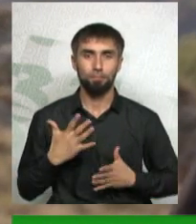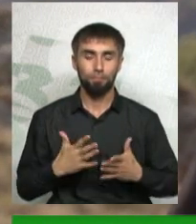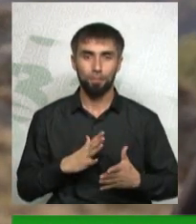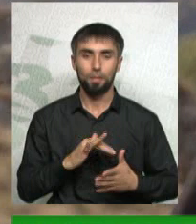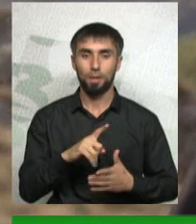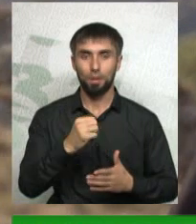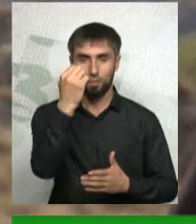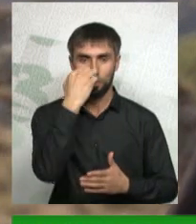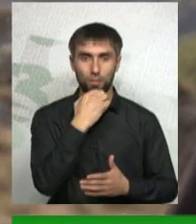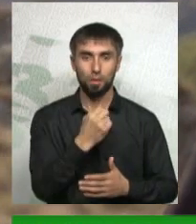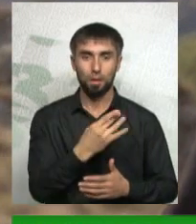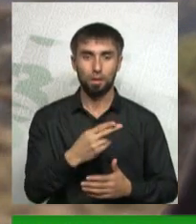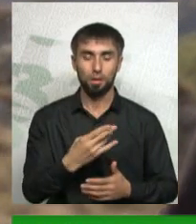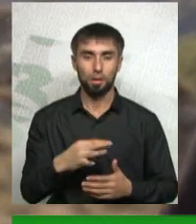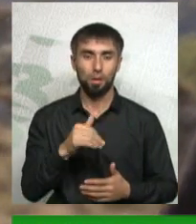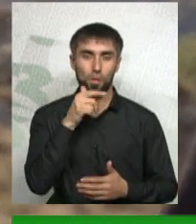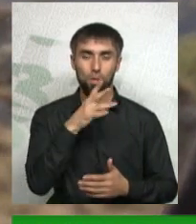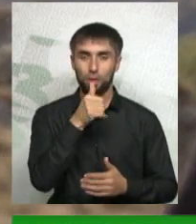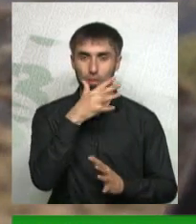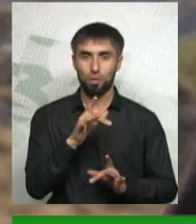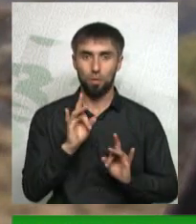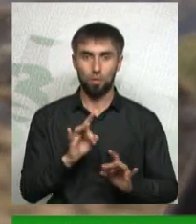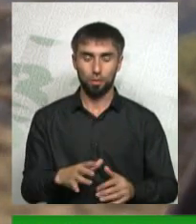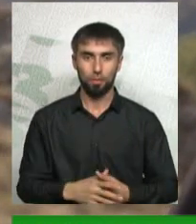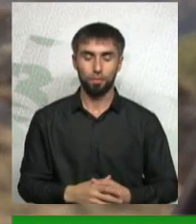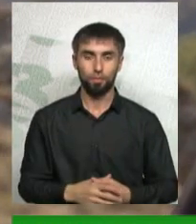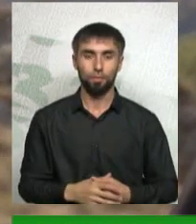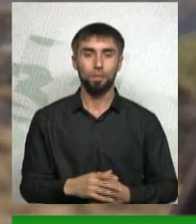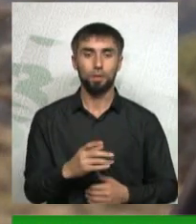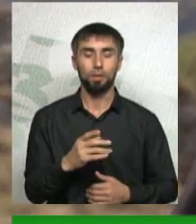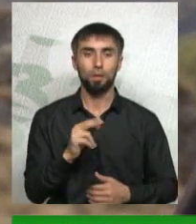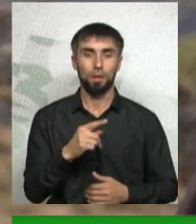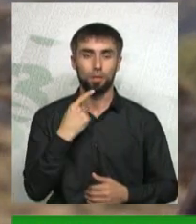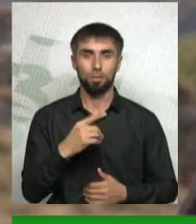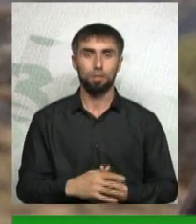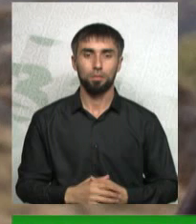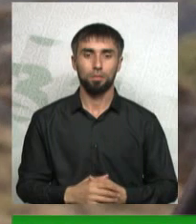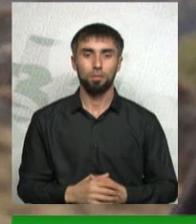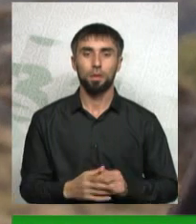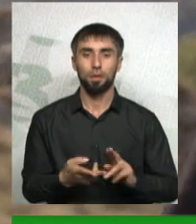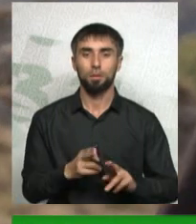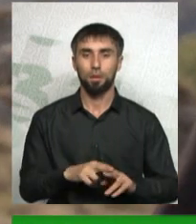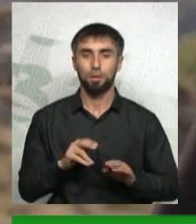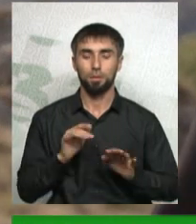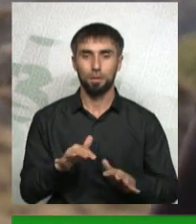от которой невозможно отказаться, как говорится, это дело